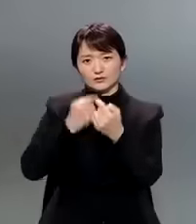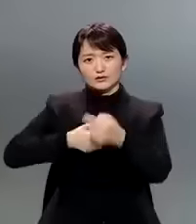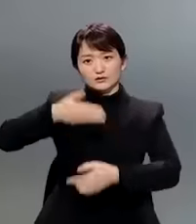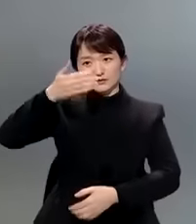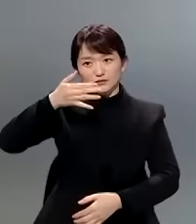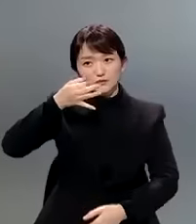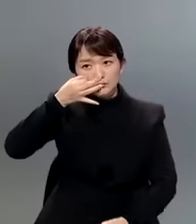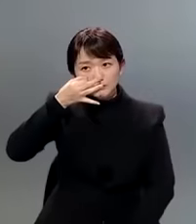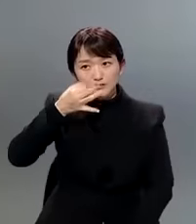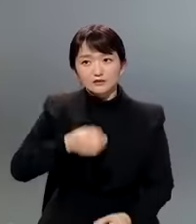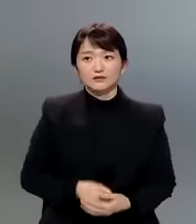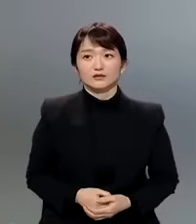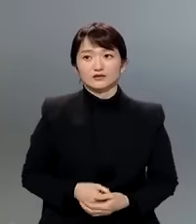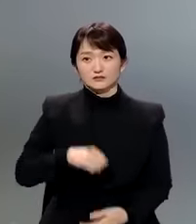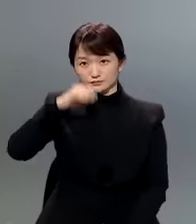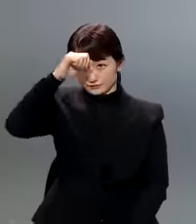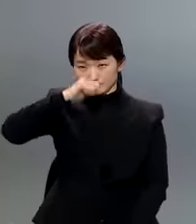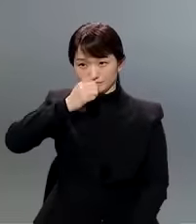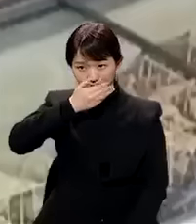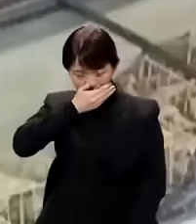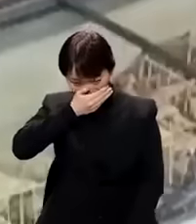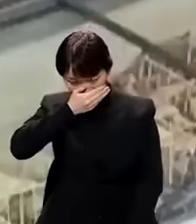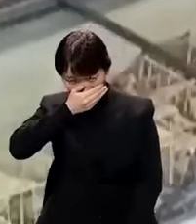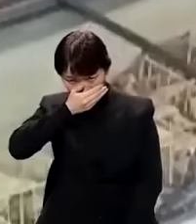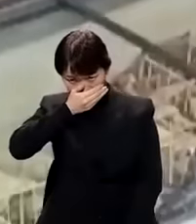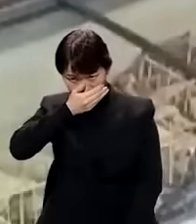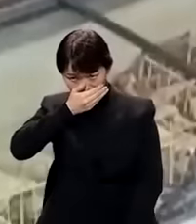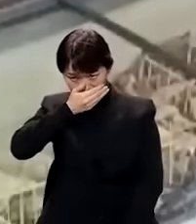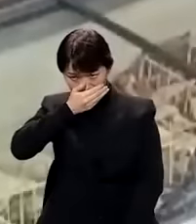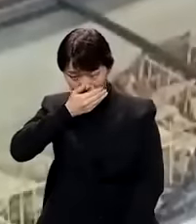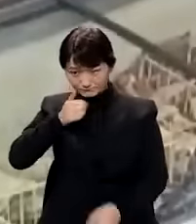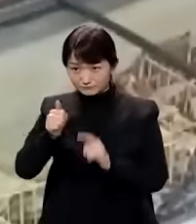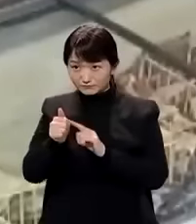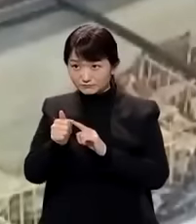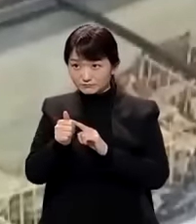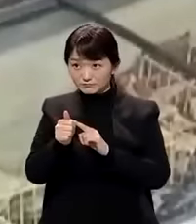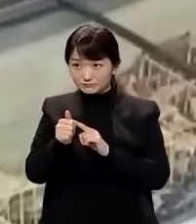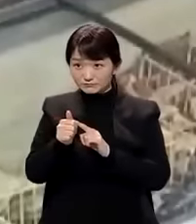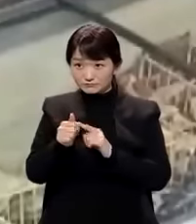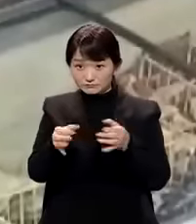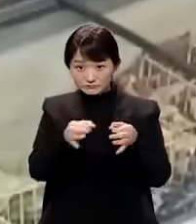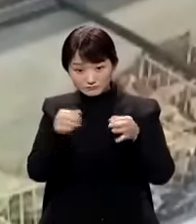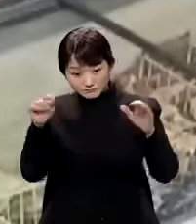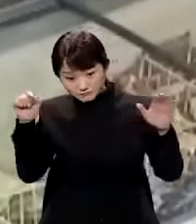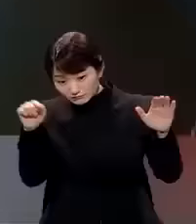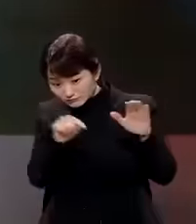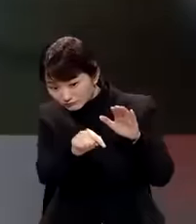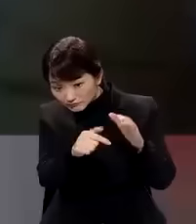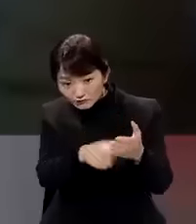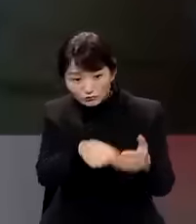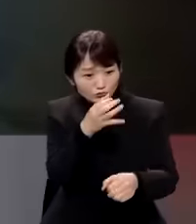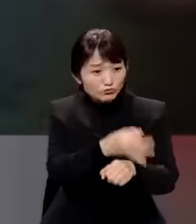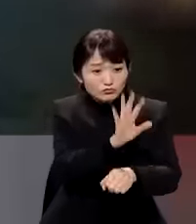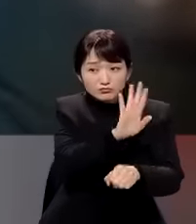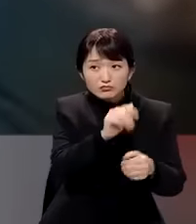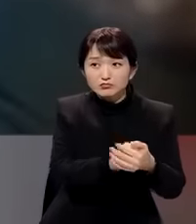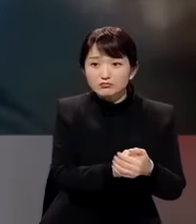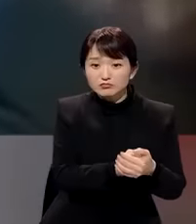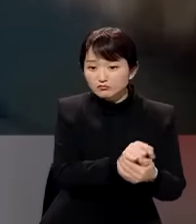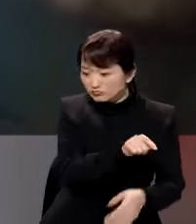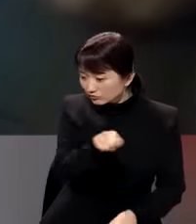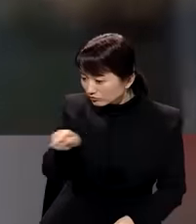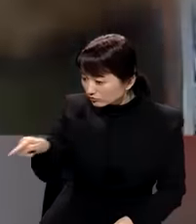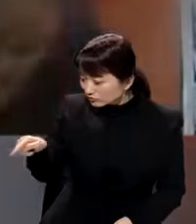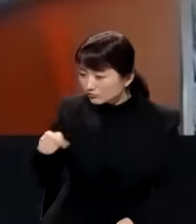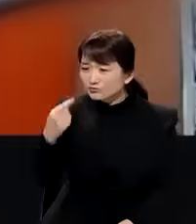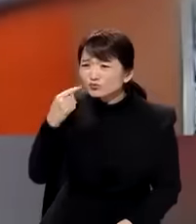보시죠 모자와 마스크로 중무장 얼굴 꽁꽁 거린 남성 입장 물건은 그냥 지나치고 곧장 계산대로 가서요